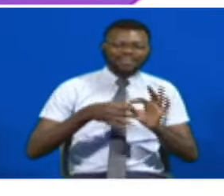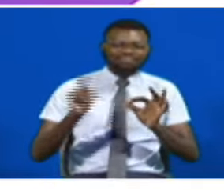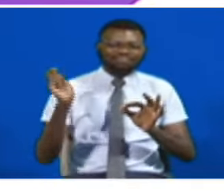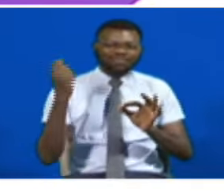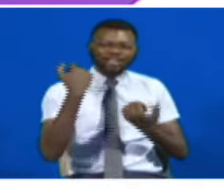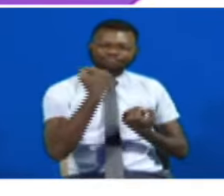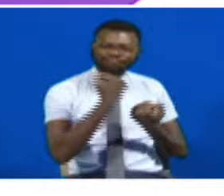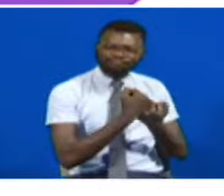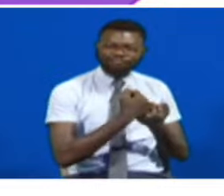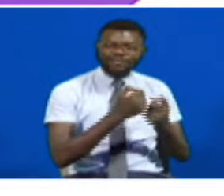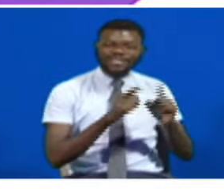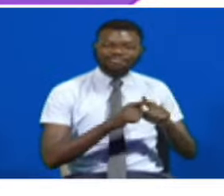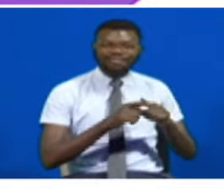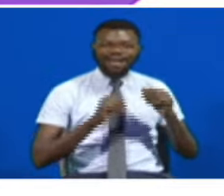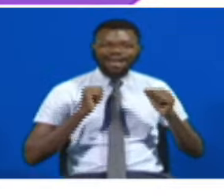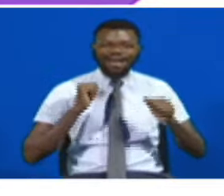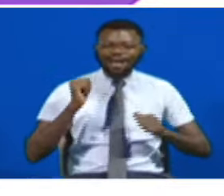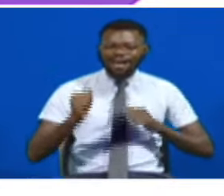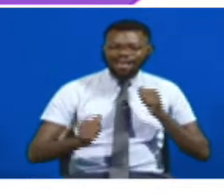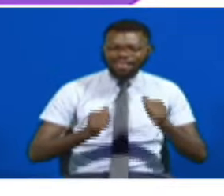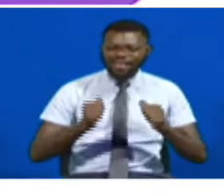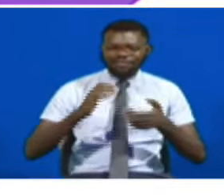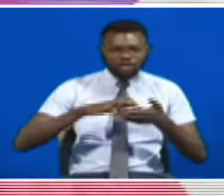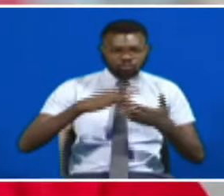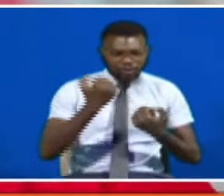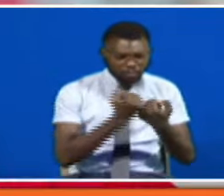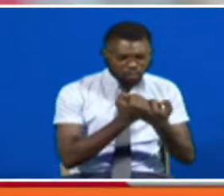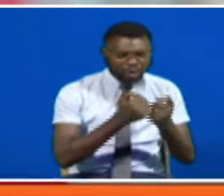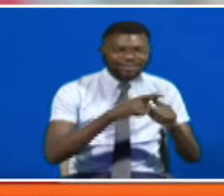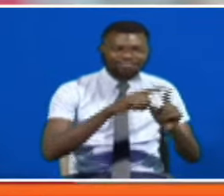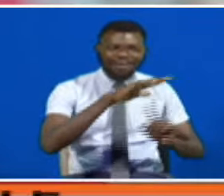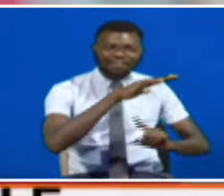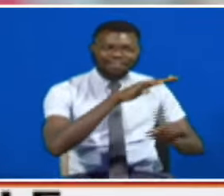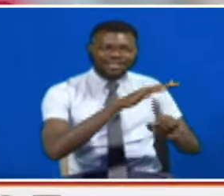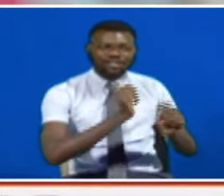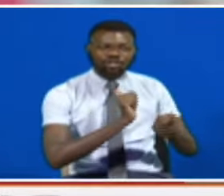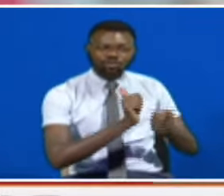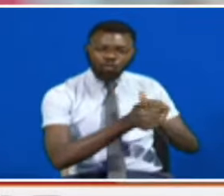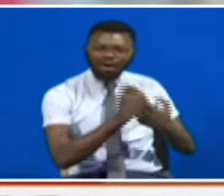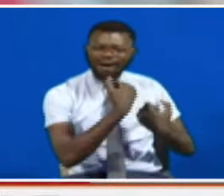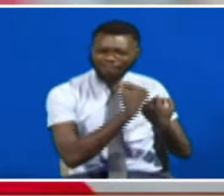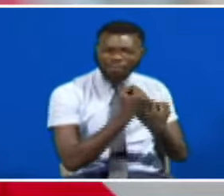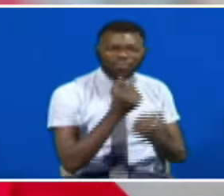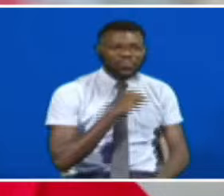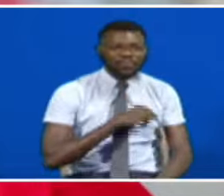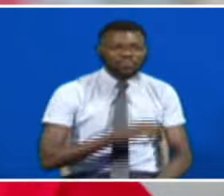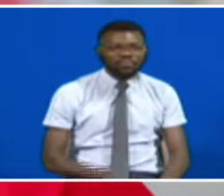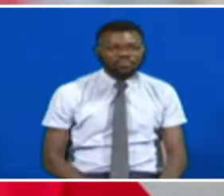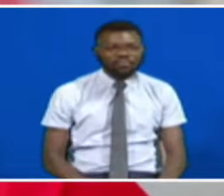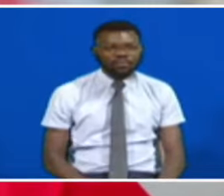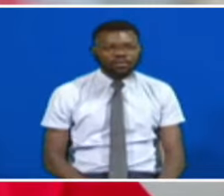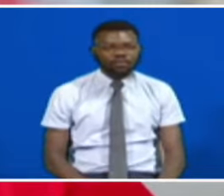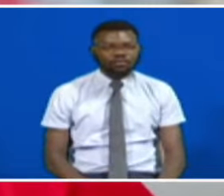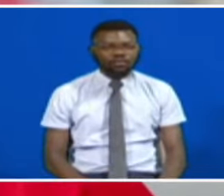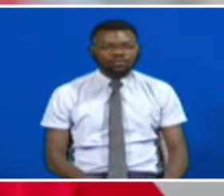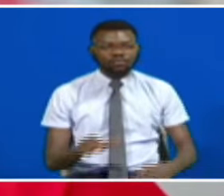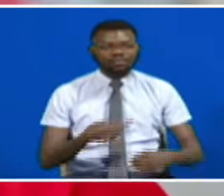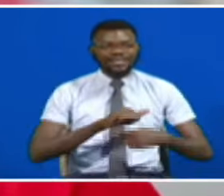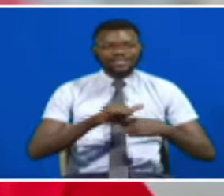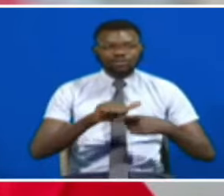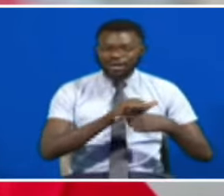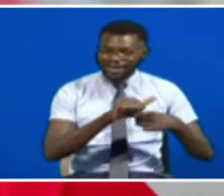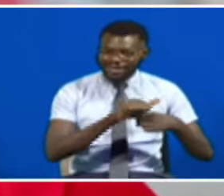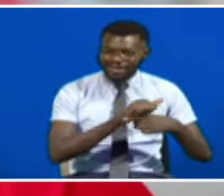la riadha nchini pamoja na wizara ya michezo. Na hizo mazoezi tumefanya, kuna kuanga na kitu inaitwa